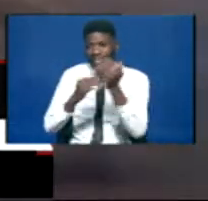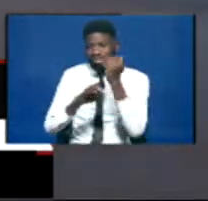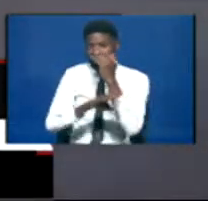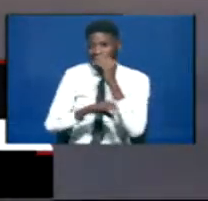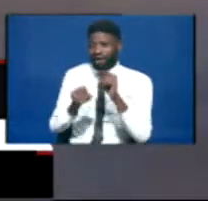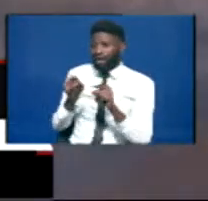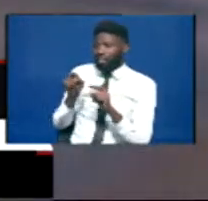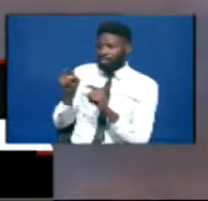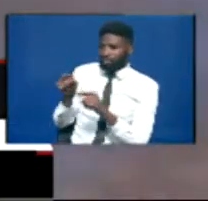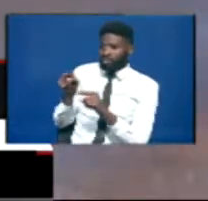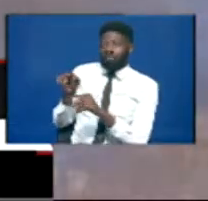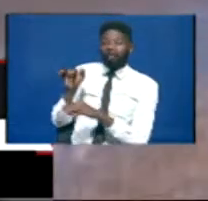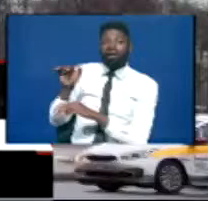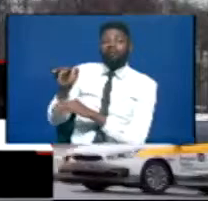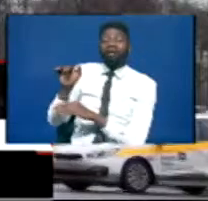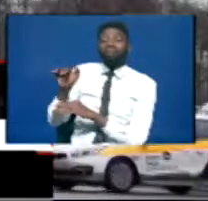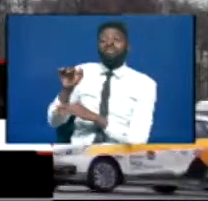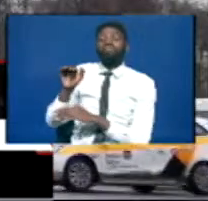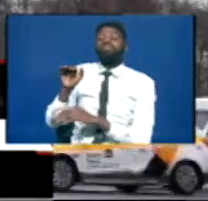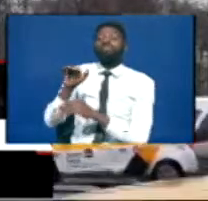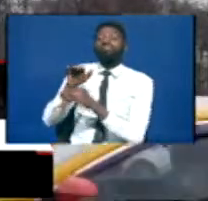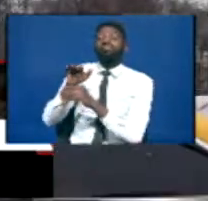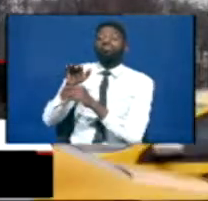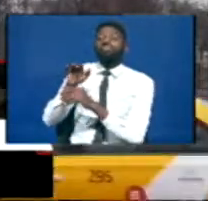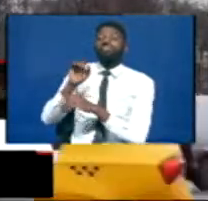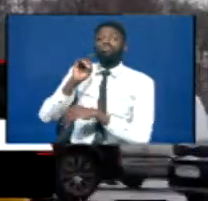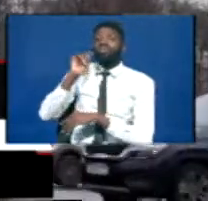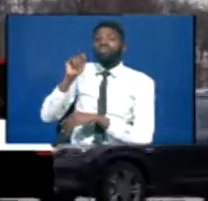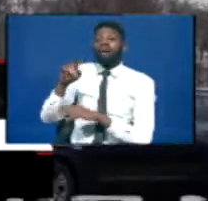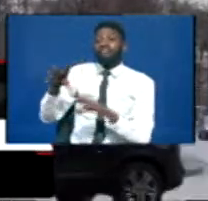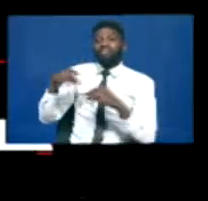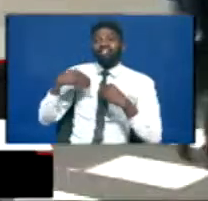kubali mikataba ambayo haitaisaidia.